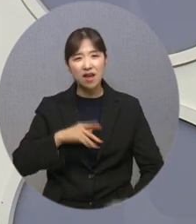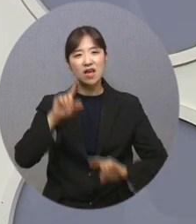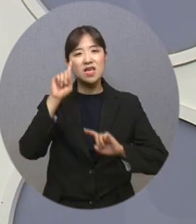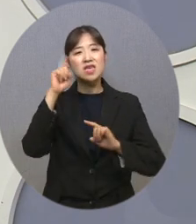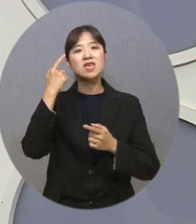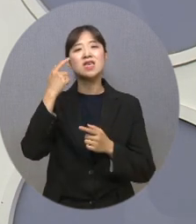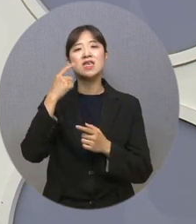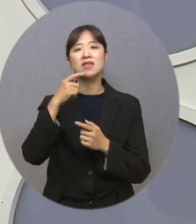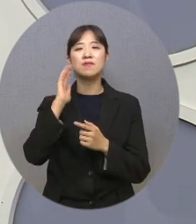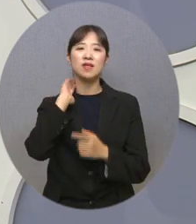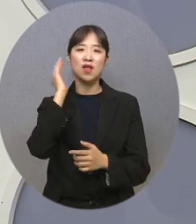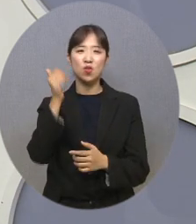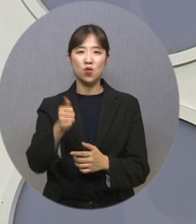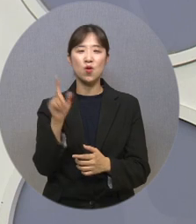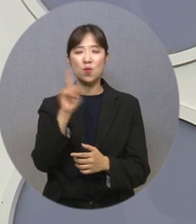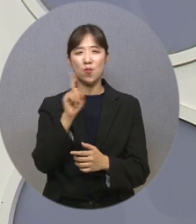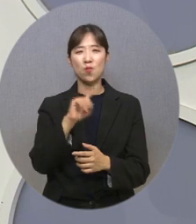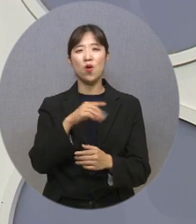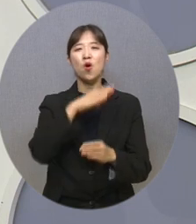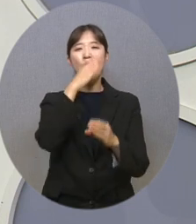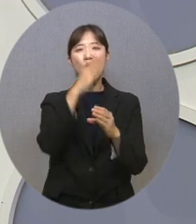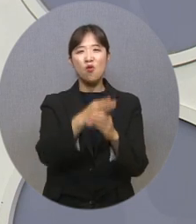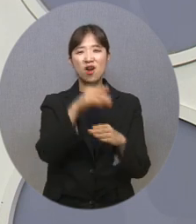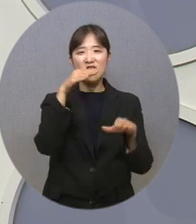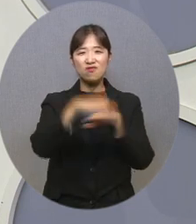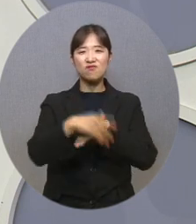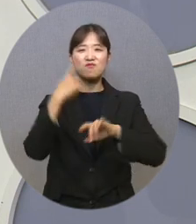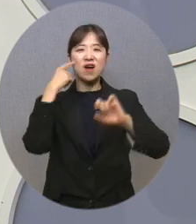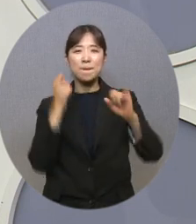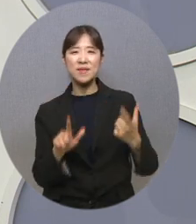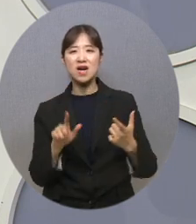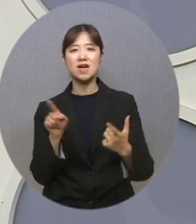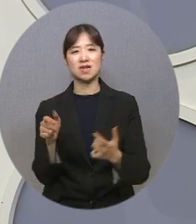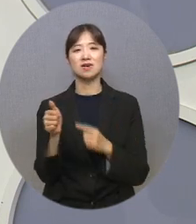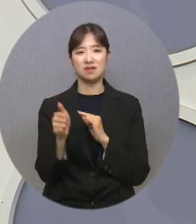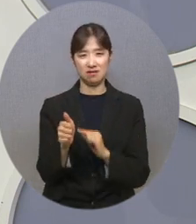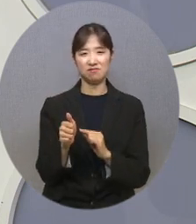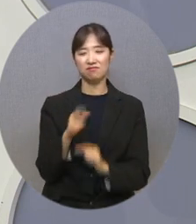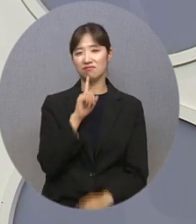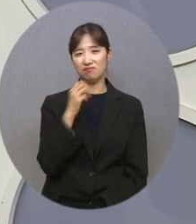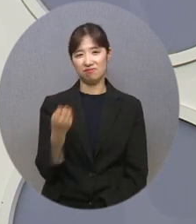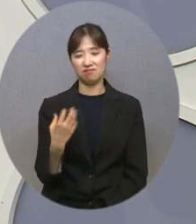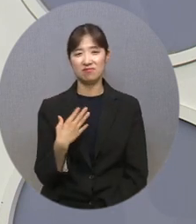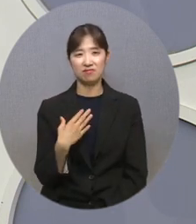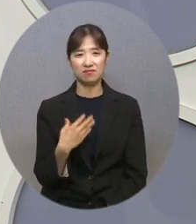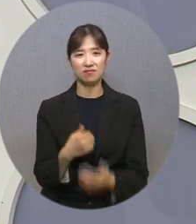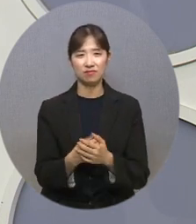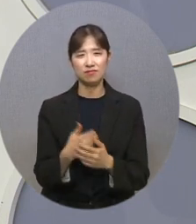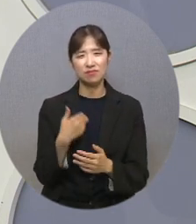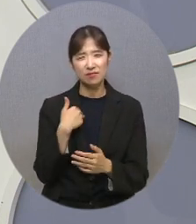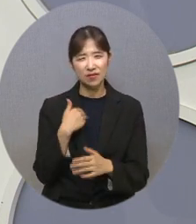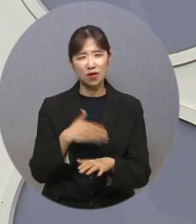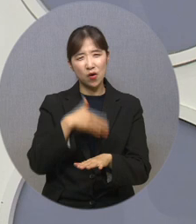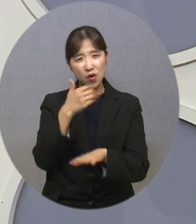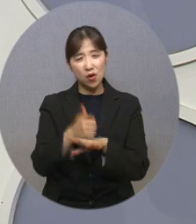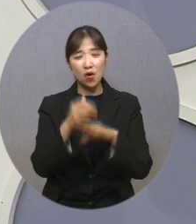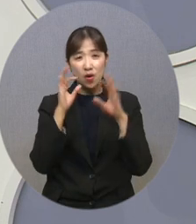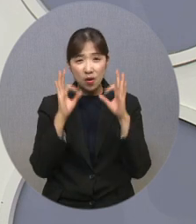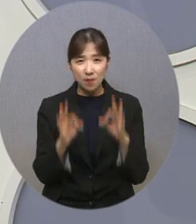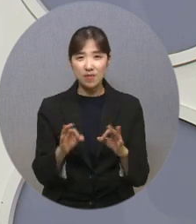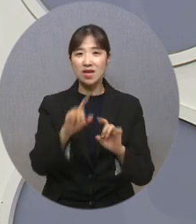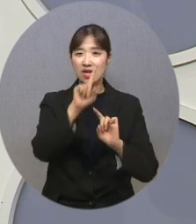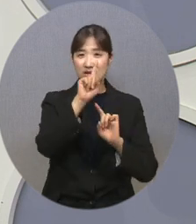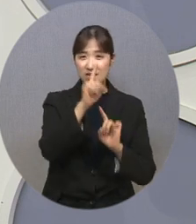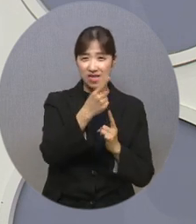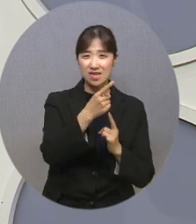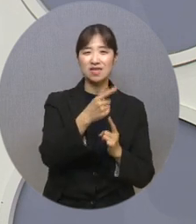대통령은 반공주의자 그렇게 얘기를 합니다. 반공주의자. 저는 결론적으로 이승만